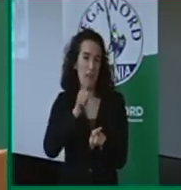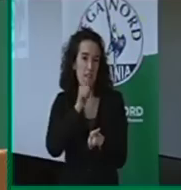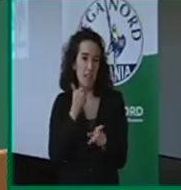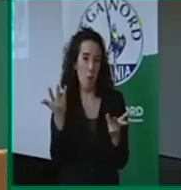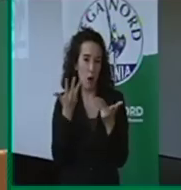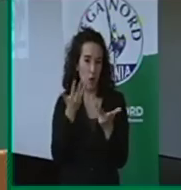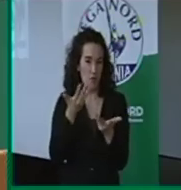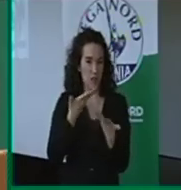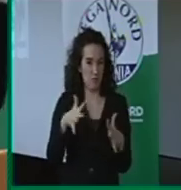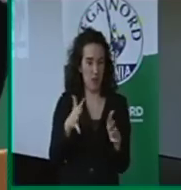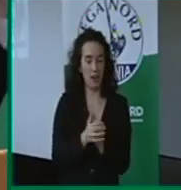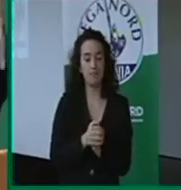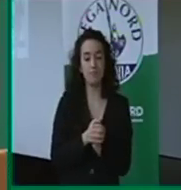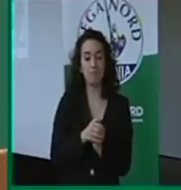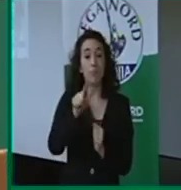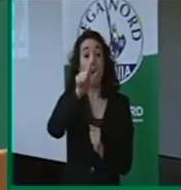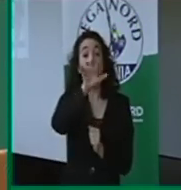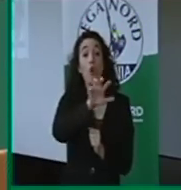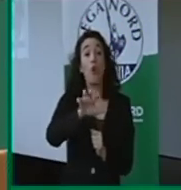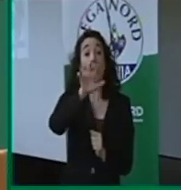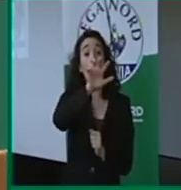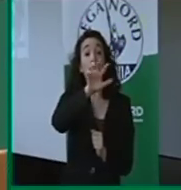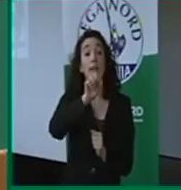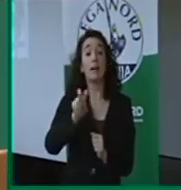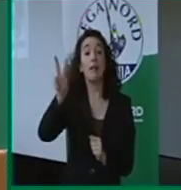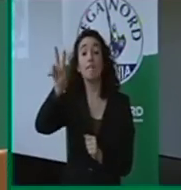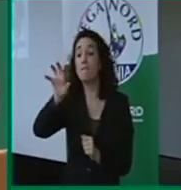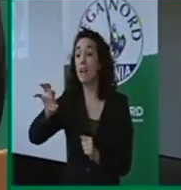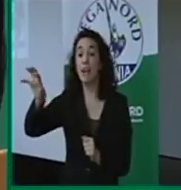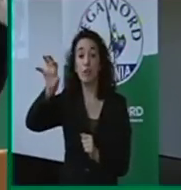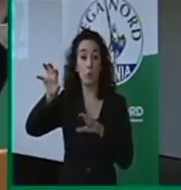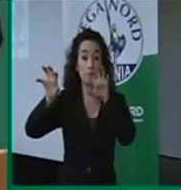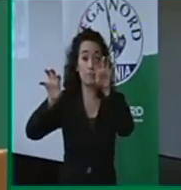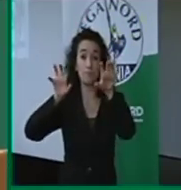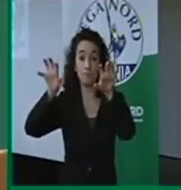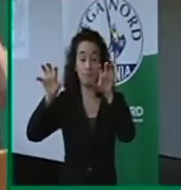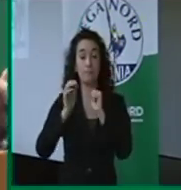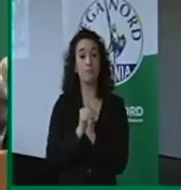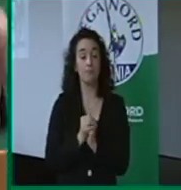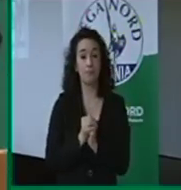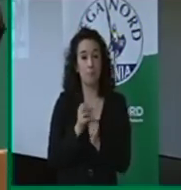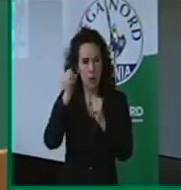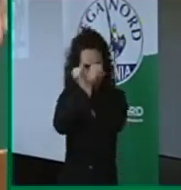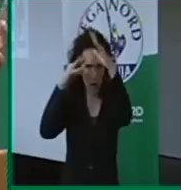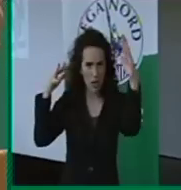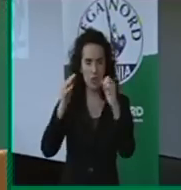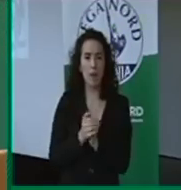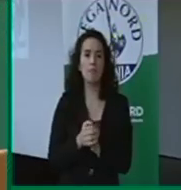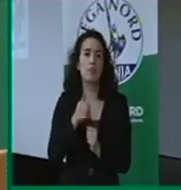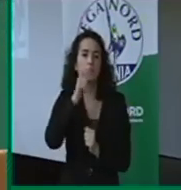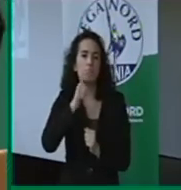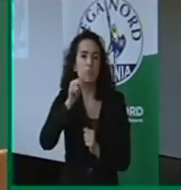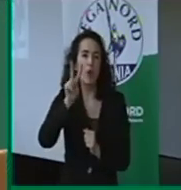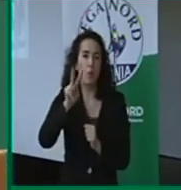siamo troppo astratti immaginiamoci la Lombardia e il Veneto immaginiamoci la Lombardia e il Veneto che siano due stati